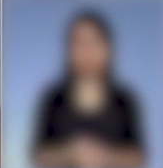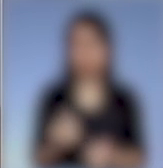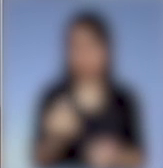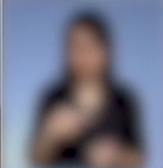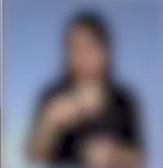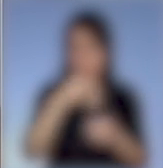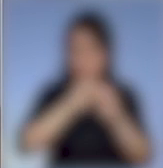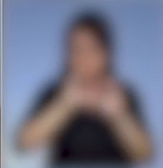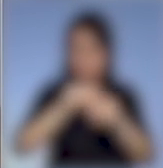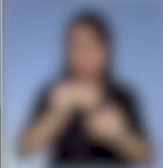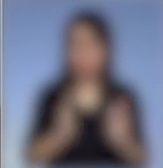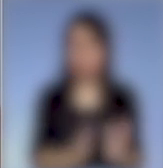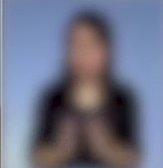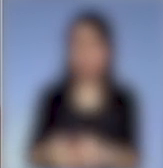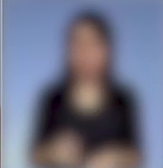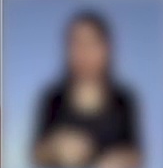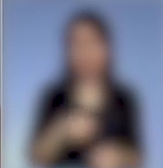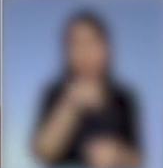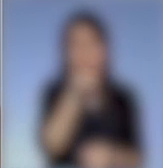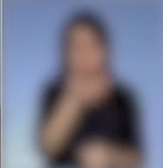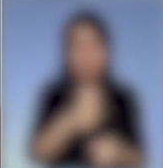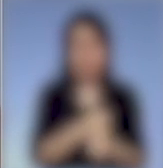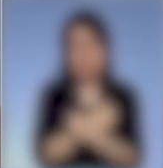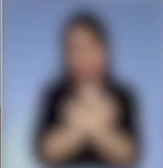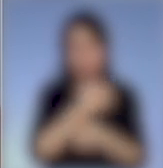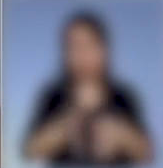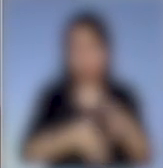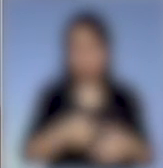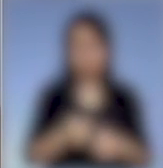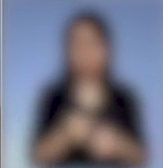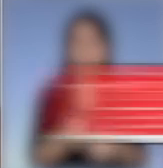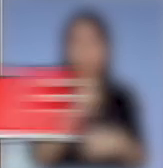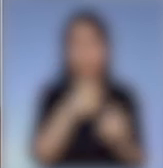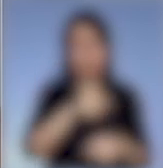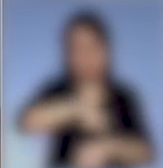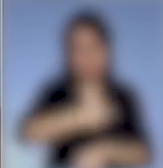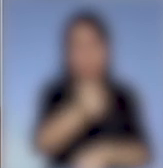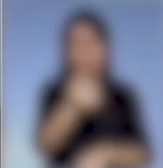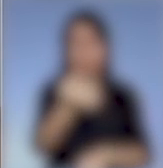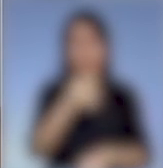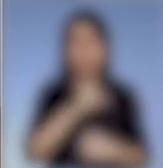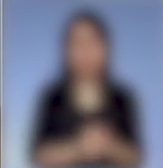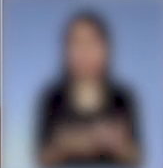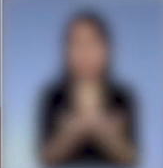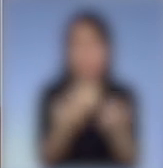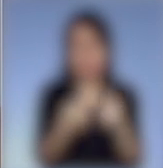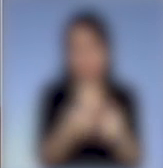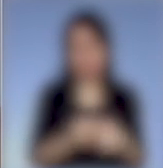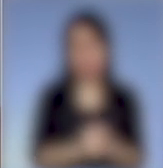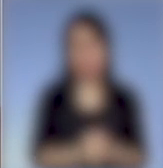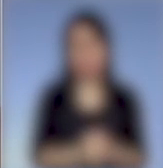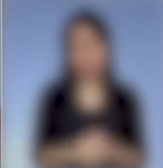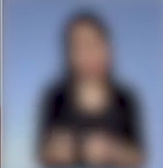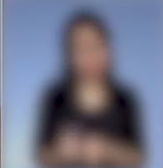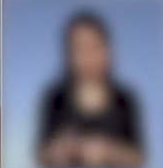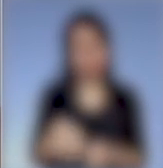階段提休會讀議就用了9.5小時，點算法定人數亦都用